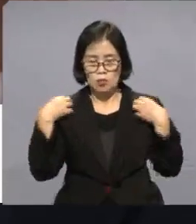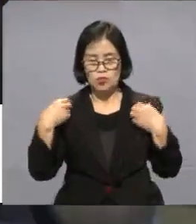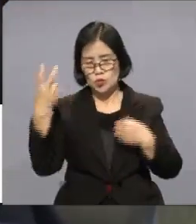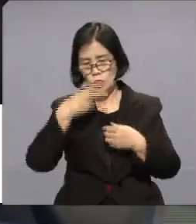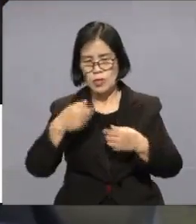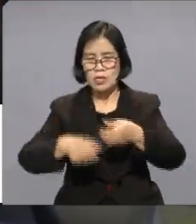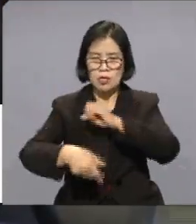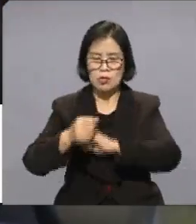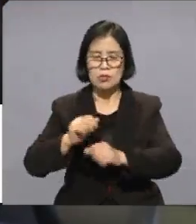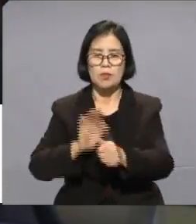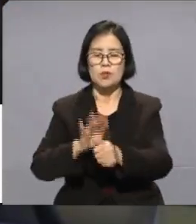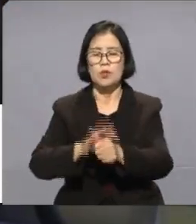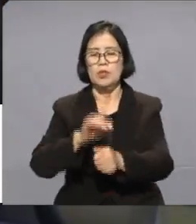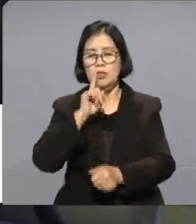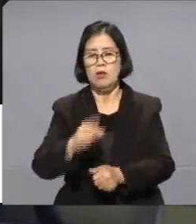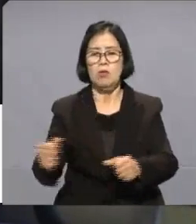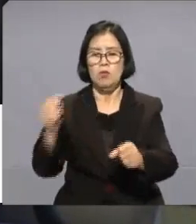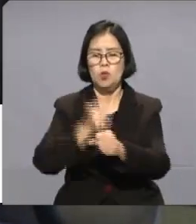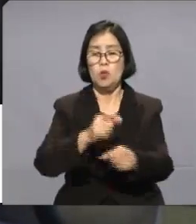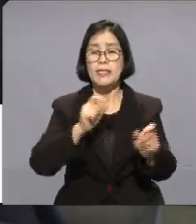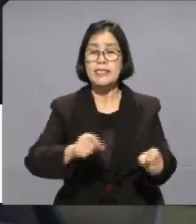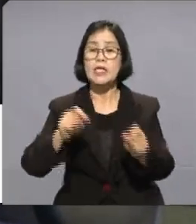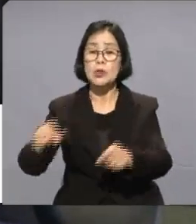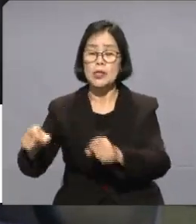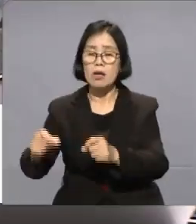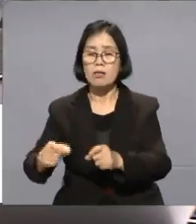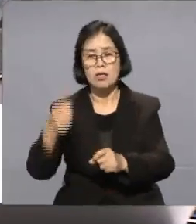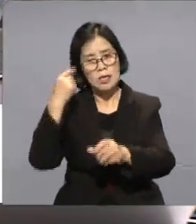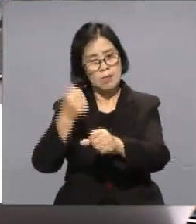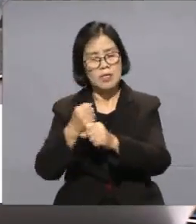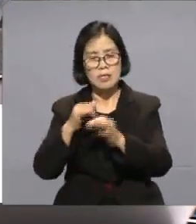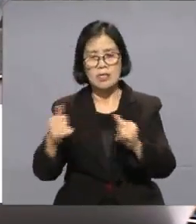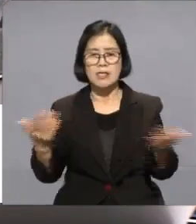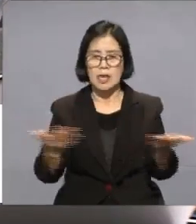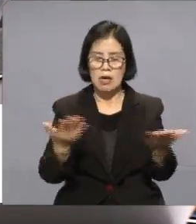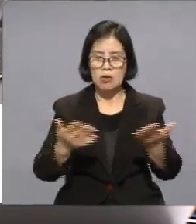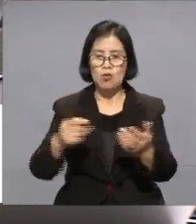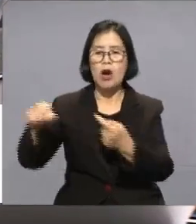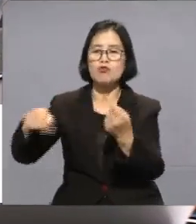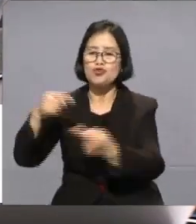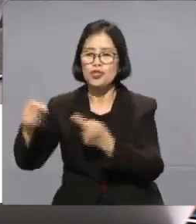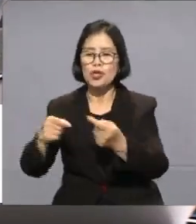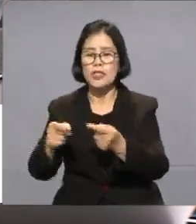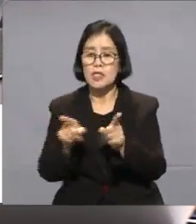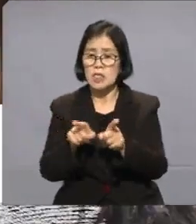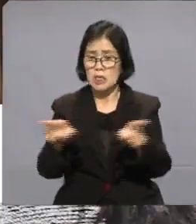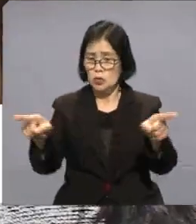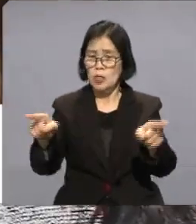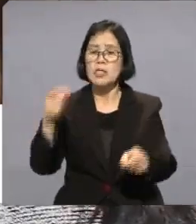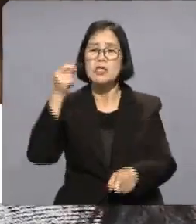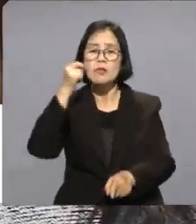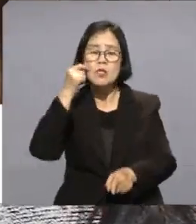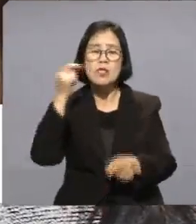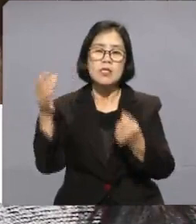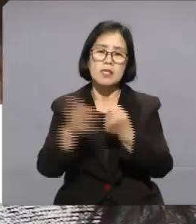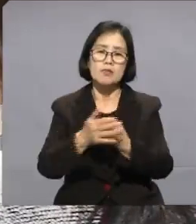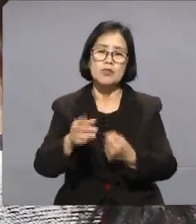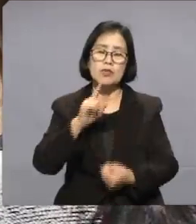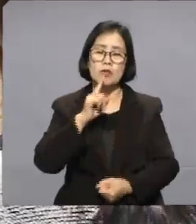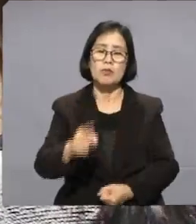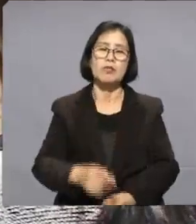밝혔습니다. 복구가 지연된 원인은 개발자들의 작업과 운영 도구가 이중화되지 못한 탓이라고